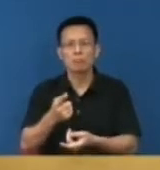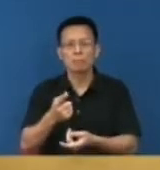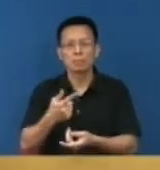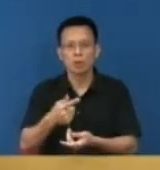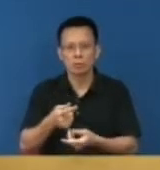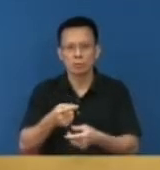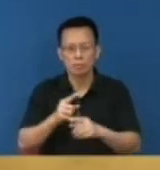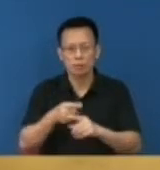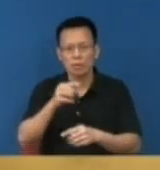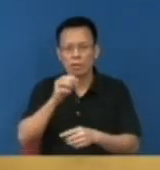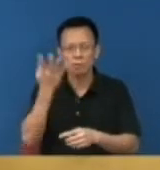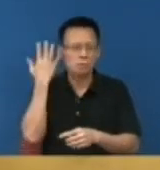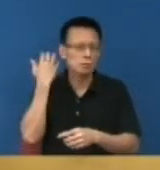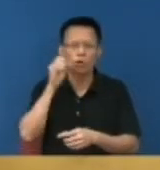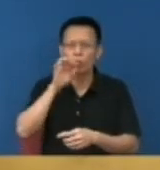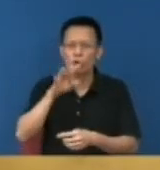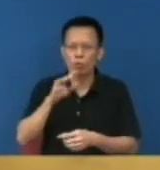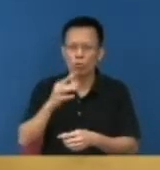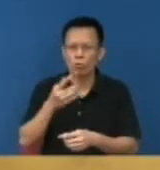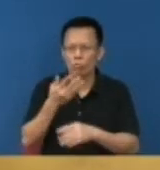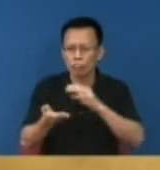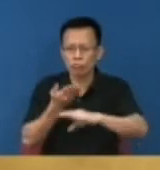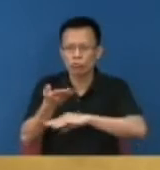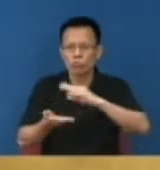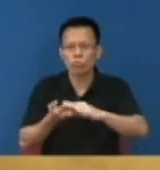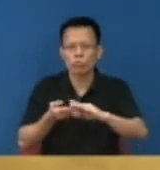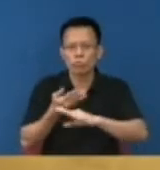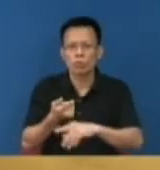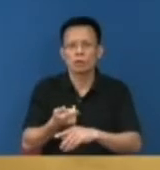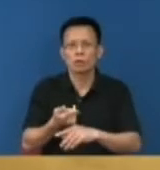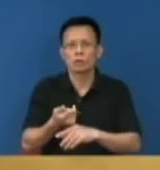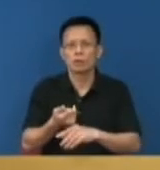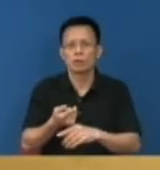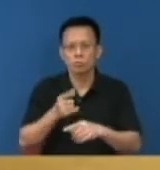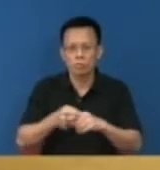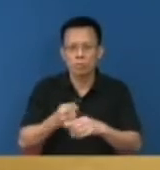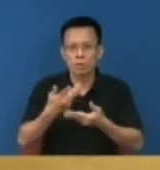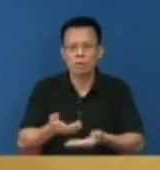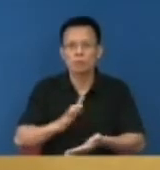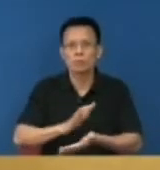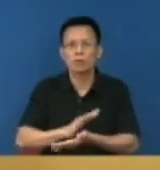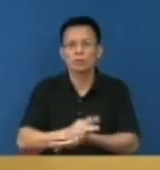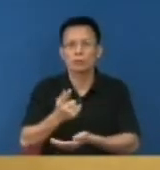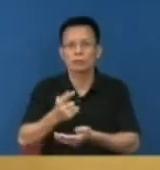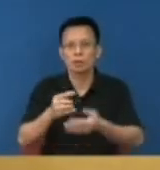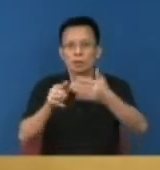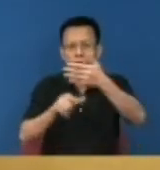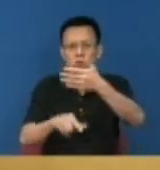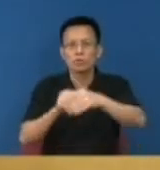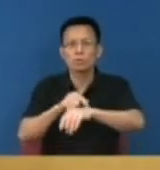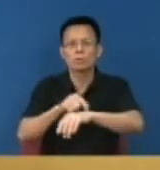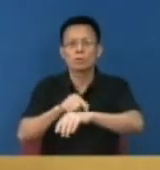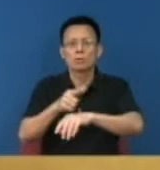其實呢度講過好多次嘅，就係話原本喺今年嘅呢個五月嘅時候咧，呢個